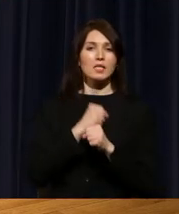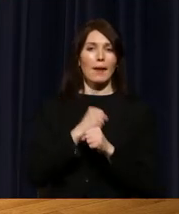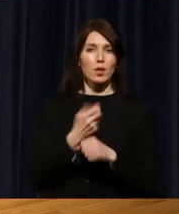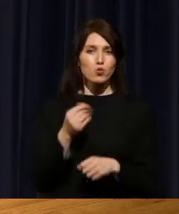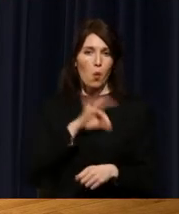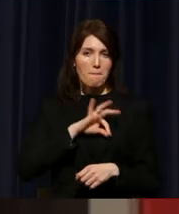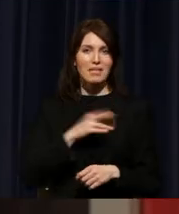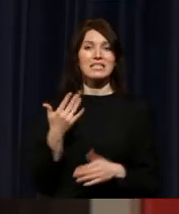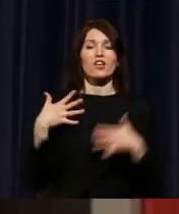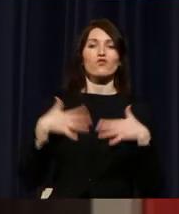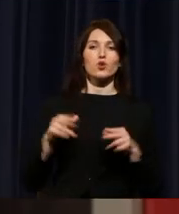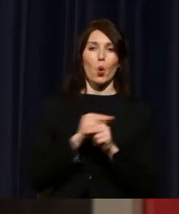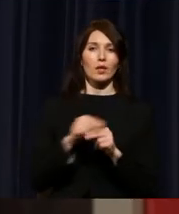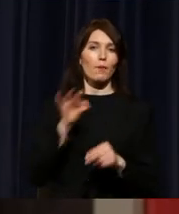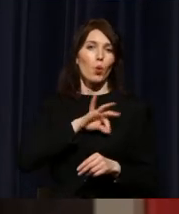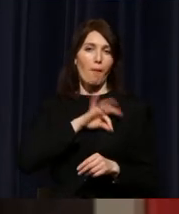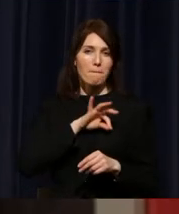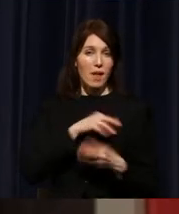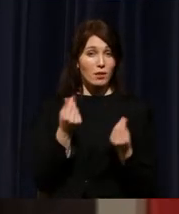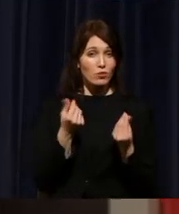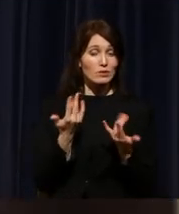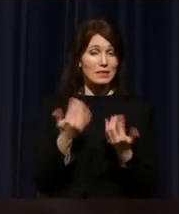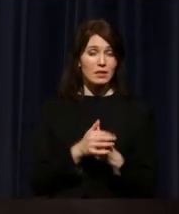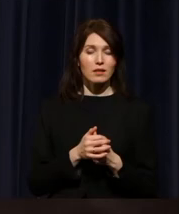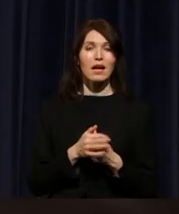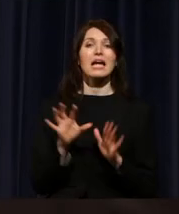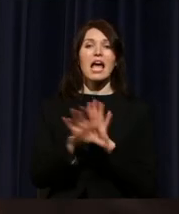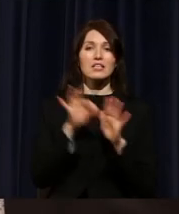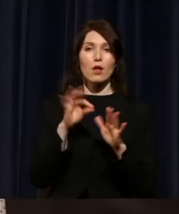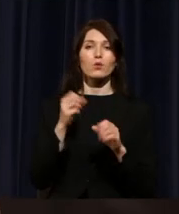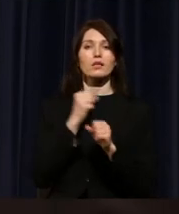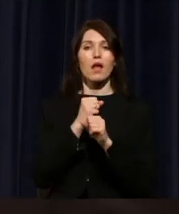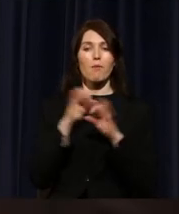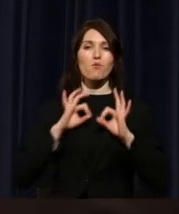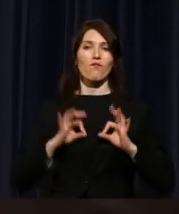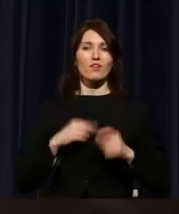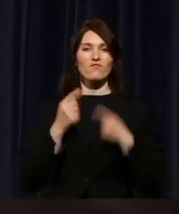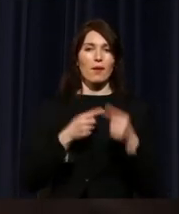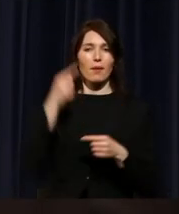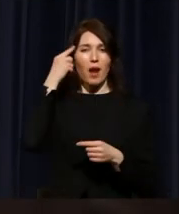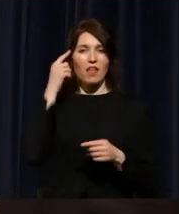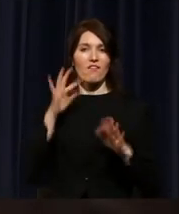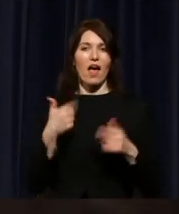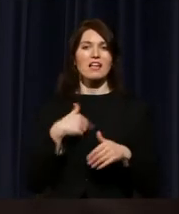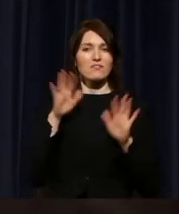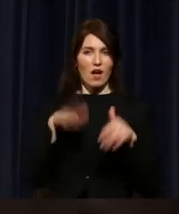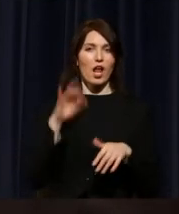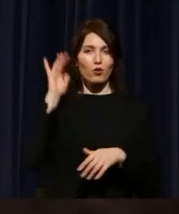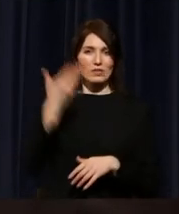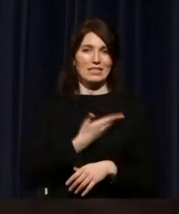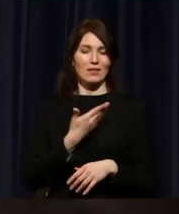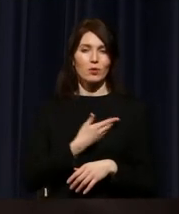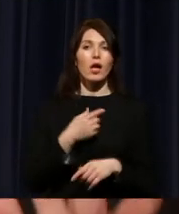cik fizioterapeits pelna. Nu ar to, nu izvēloties profesiju, vienmēr tas jautājums ir prātā, vai tu varēsi iztikt. Nu